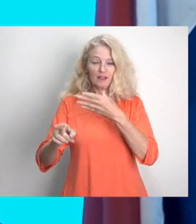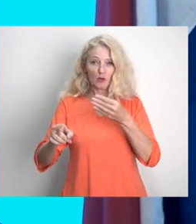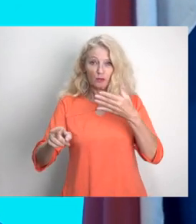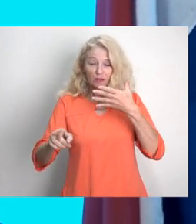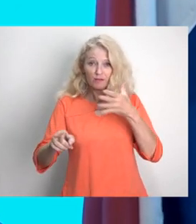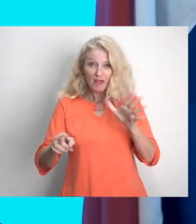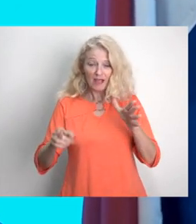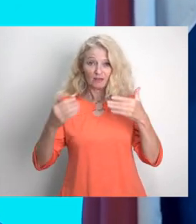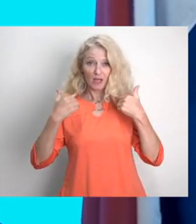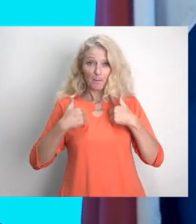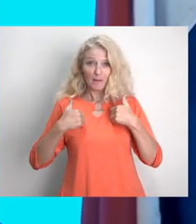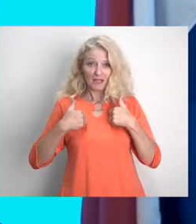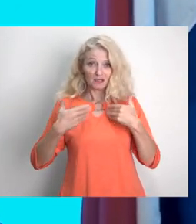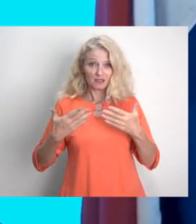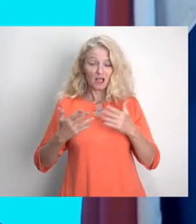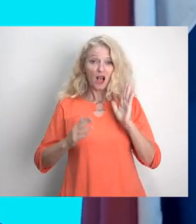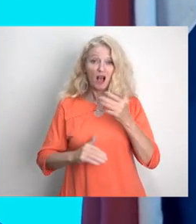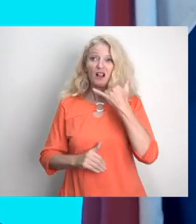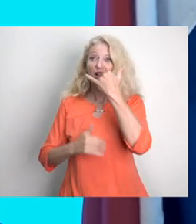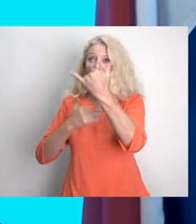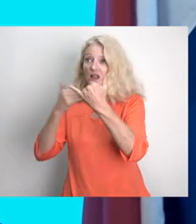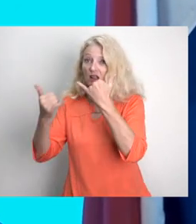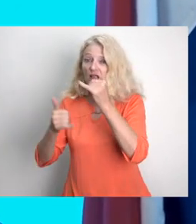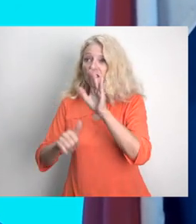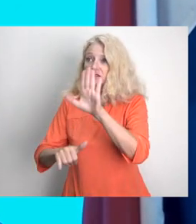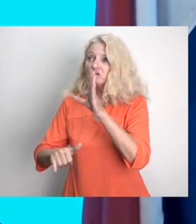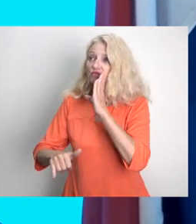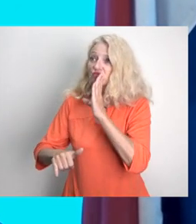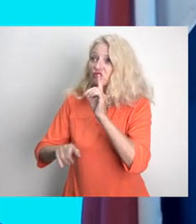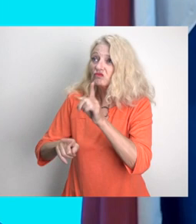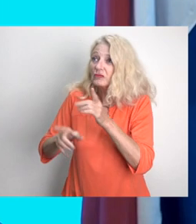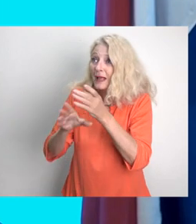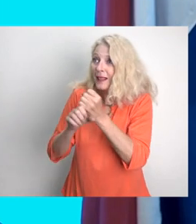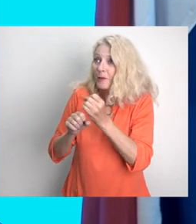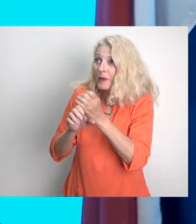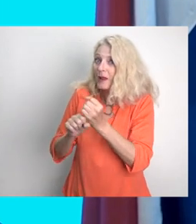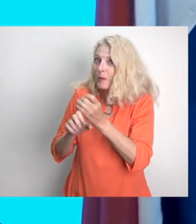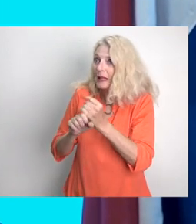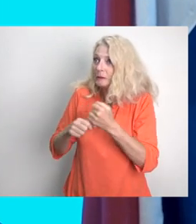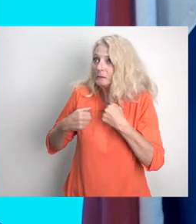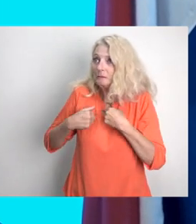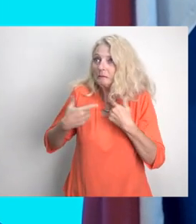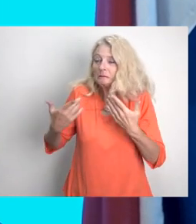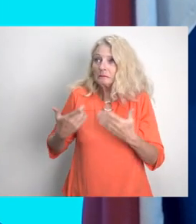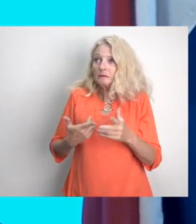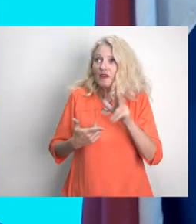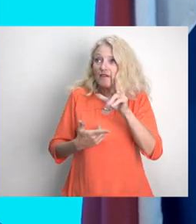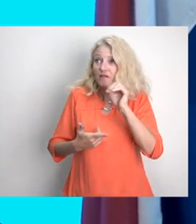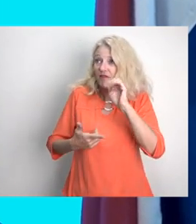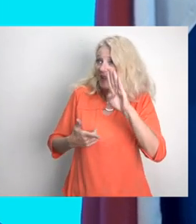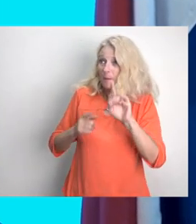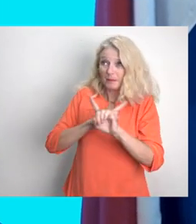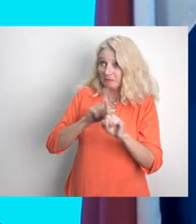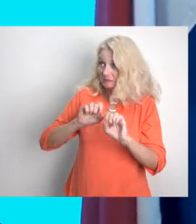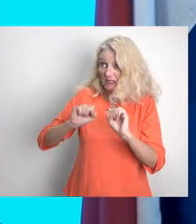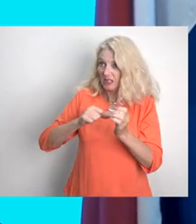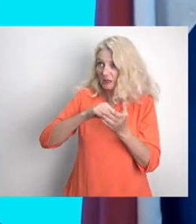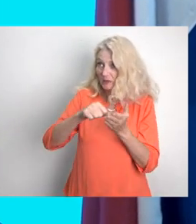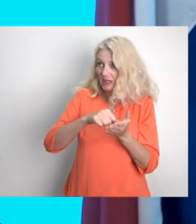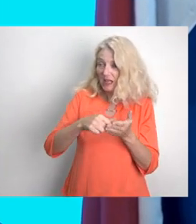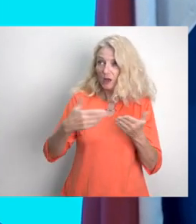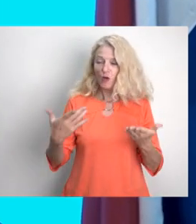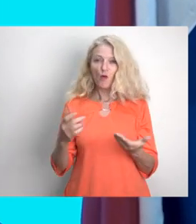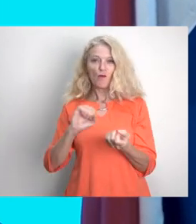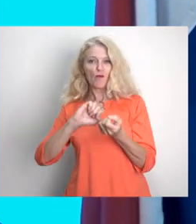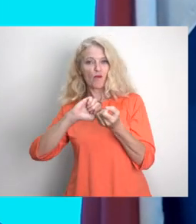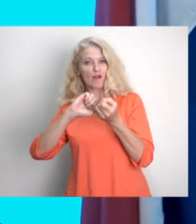binnengekomen van burgers die ondersteuning vragen voor bijvoorbeeld het betalen van de webrekeningen, internet, huur